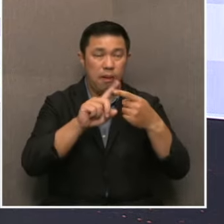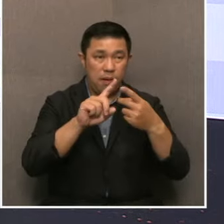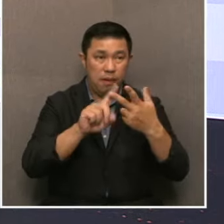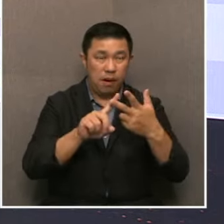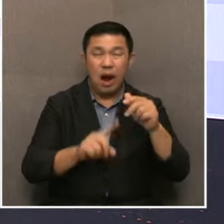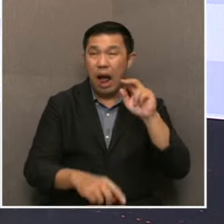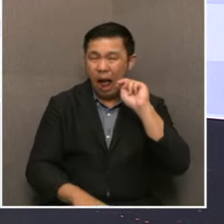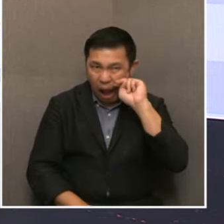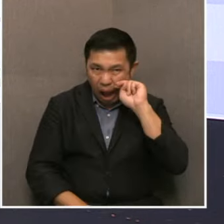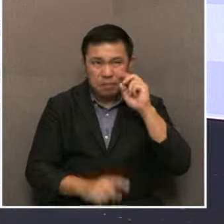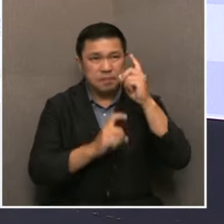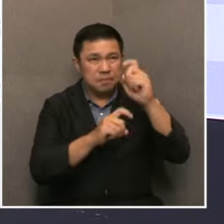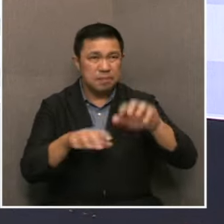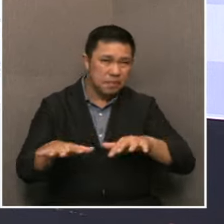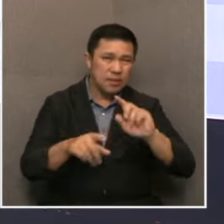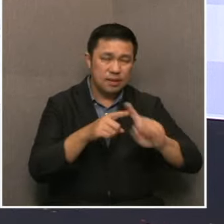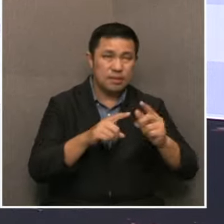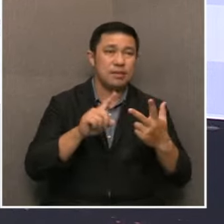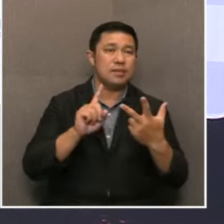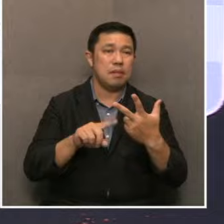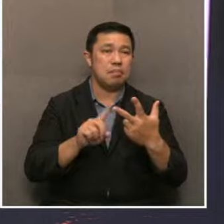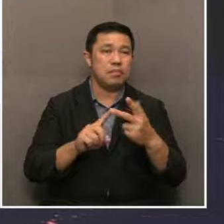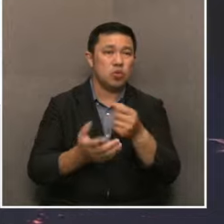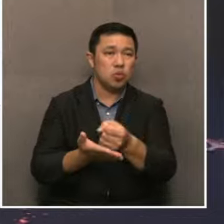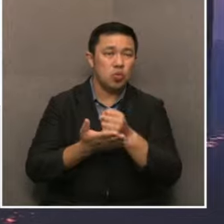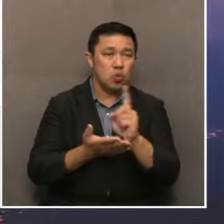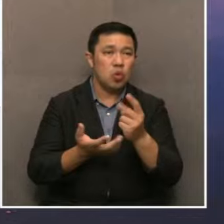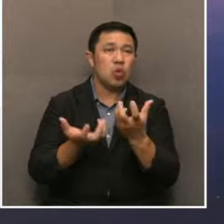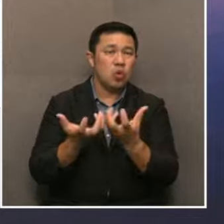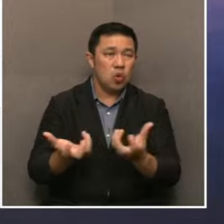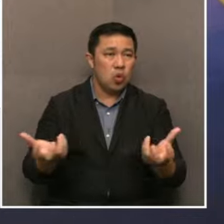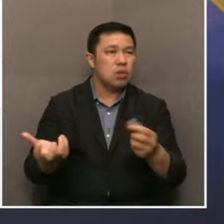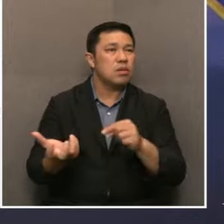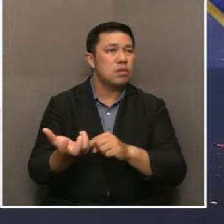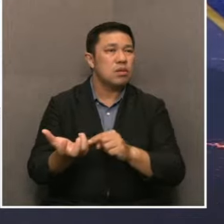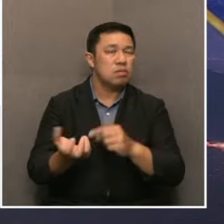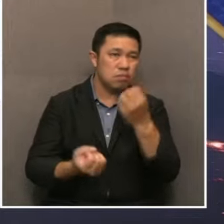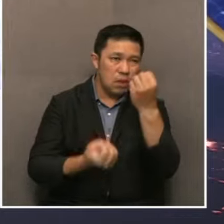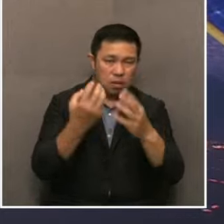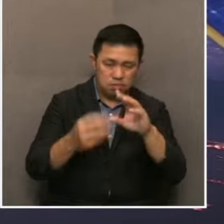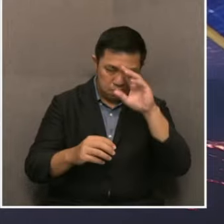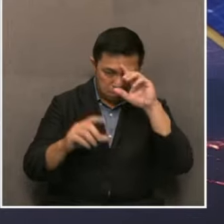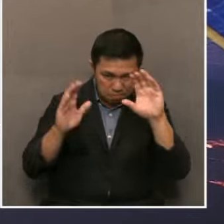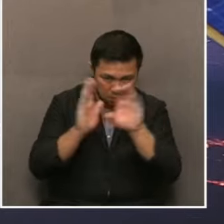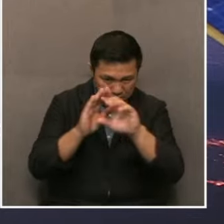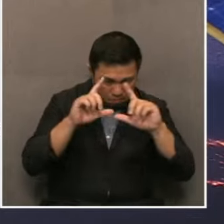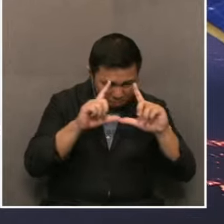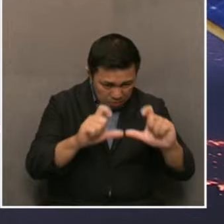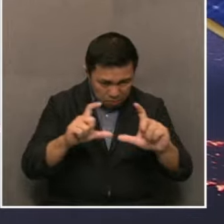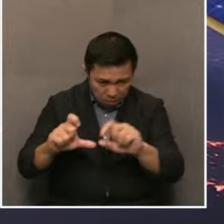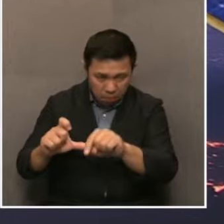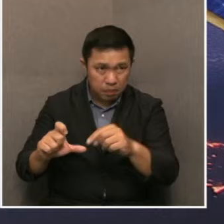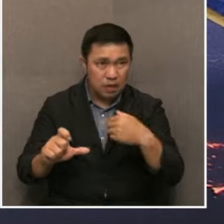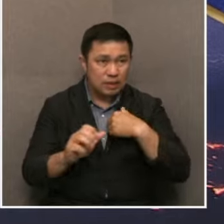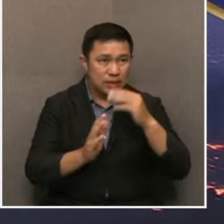เรื่องภัยพิบัติแล้วยังใช้ในด้านอื่นๆได้ด้วยไม่ว่าจะเป็นเรื่องของทรัพยากรธรรมชาติสามารถเห็นภาพนะครับว่าในพื้นที่เนี่ยมีพื้น